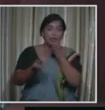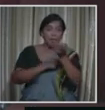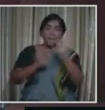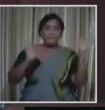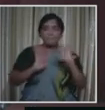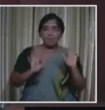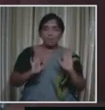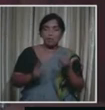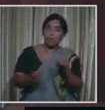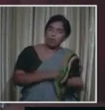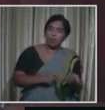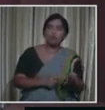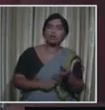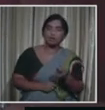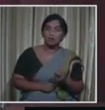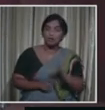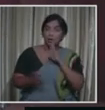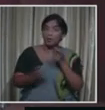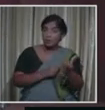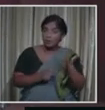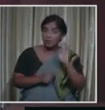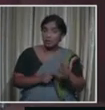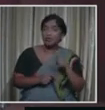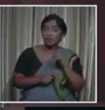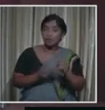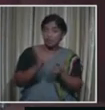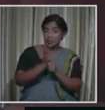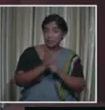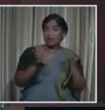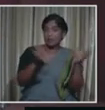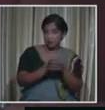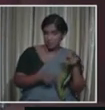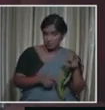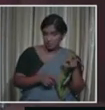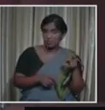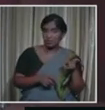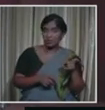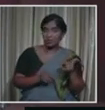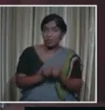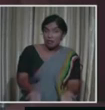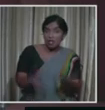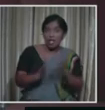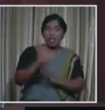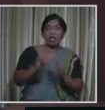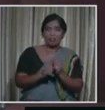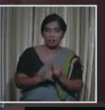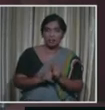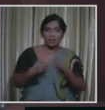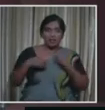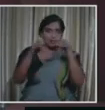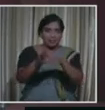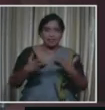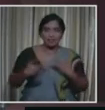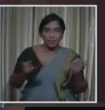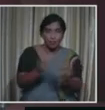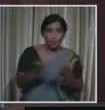දැන් ප්‍රහාරය එල්ල කරනවා. ප්‍රහාරය එල්ල කරනවා. ප්‍රහාරල කරන මර කණ්ඩායම් මතකද බගන්න. අවසන් මන්ත්‍රීවරු එතෙන්ට ඇවිල්ලා. අපි කවුරුවත් එතන ඉඳලා නැහැ. මර